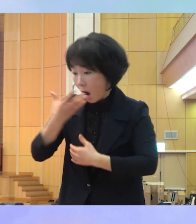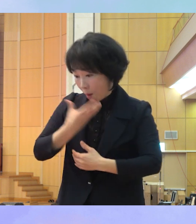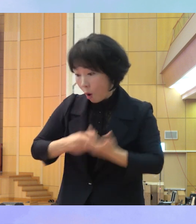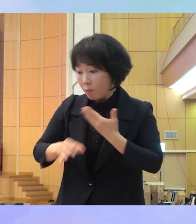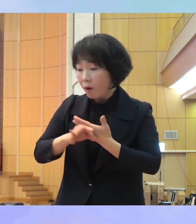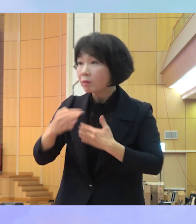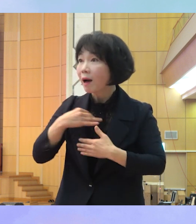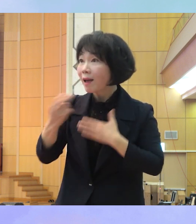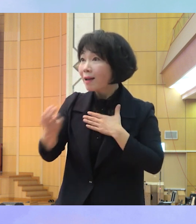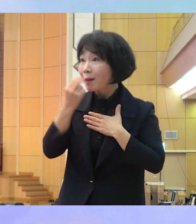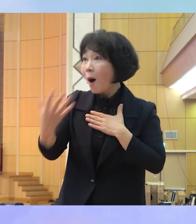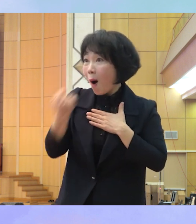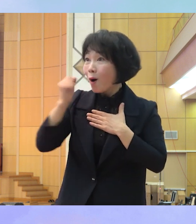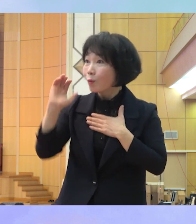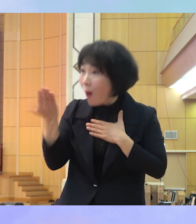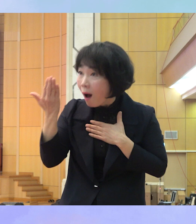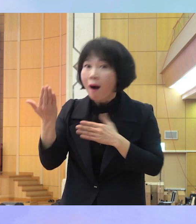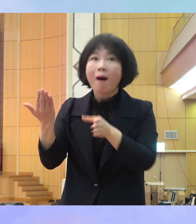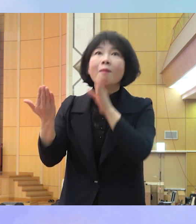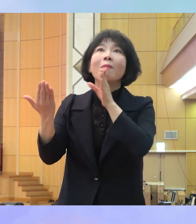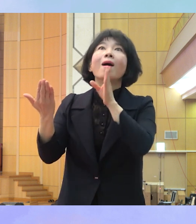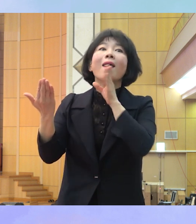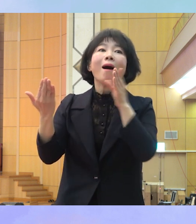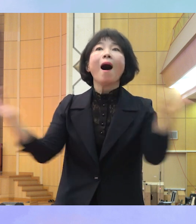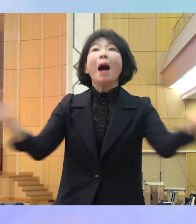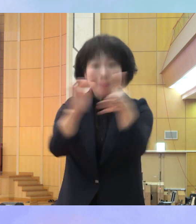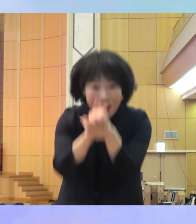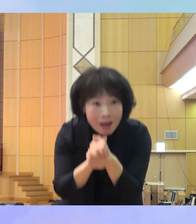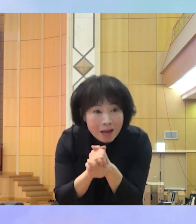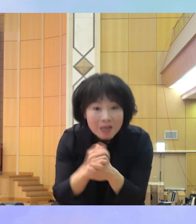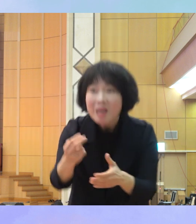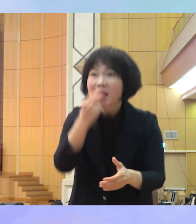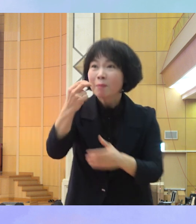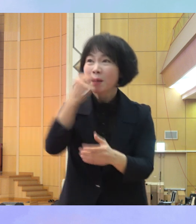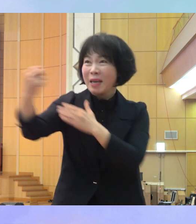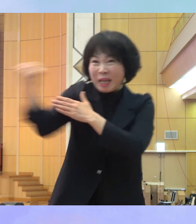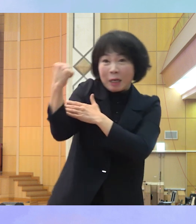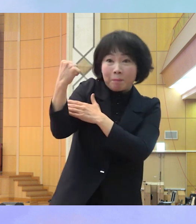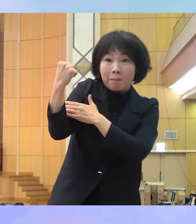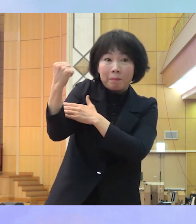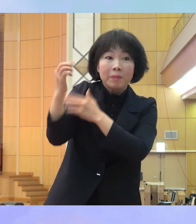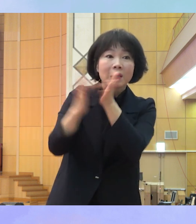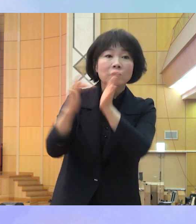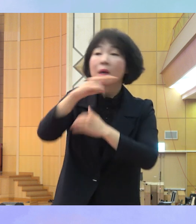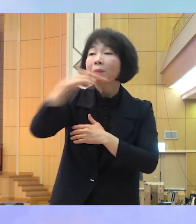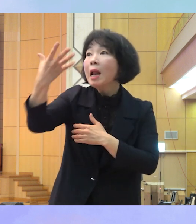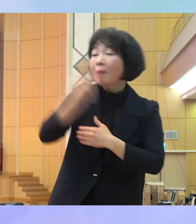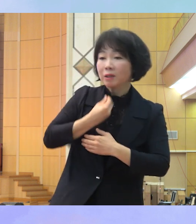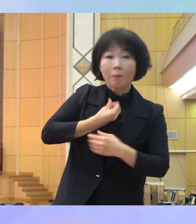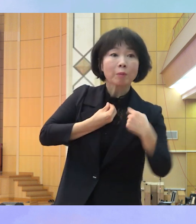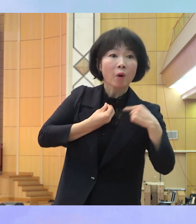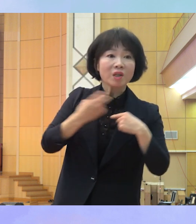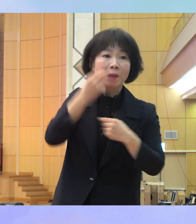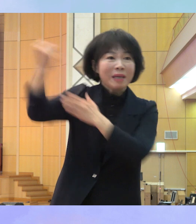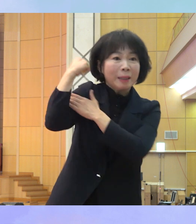나에게 생명을 얻게 하는 영양소로구나, 생명의 에너지로구나. 그래서 예수님 말씀대로 내